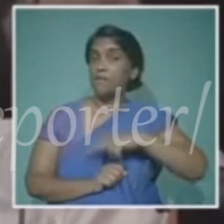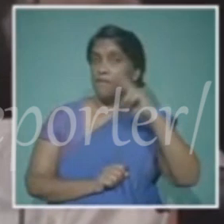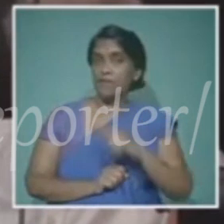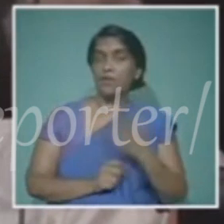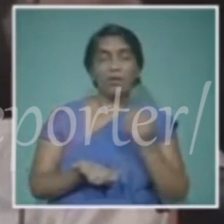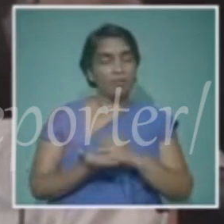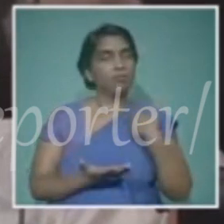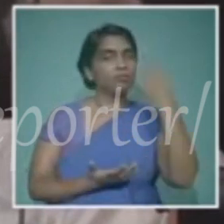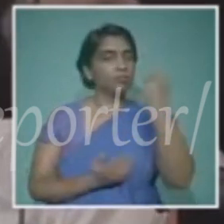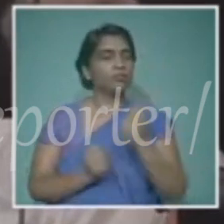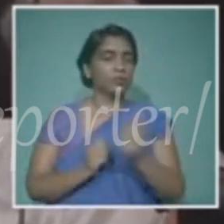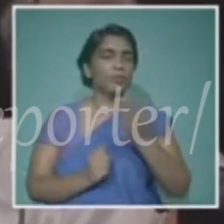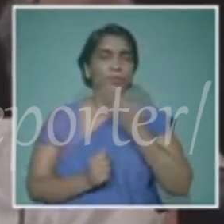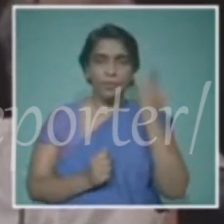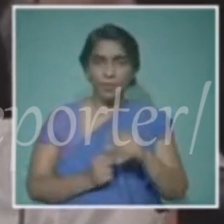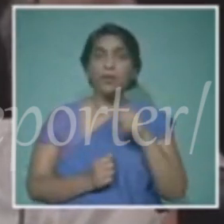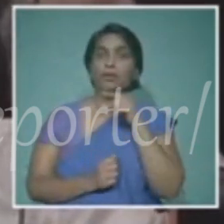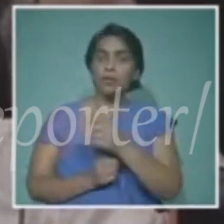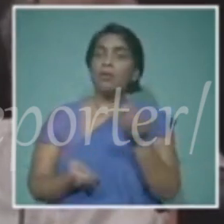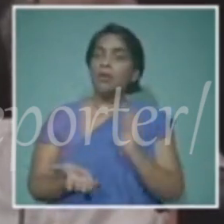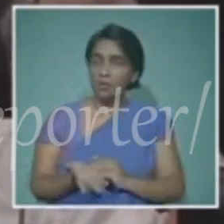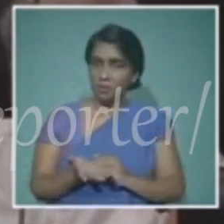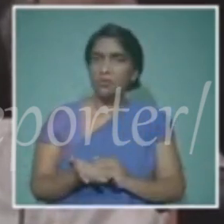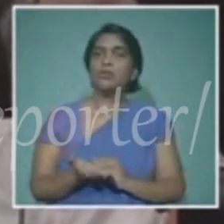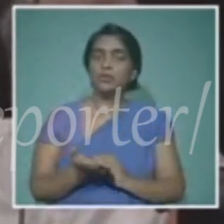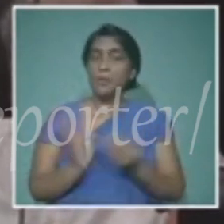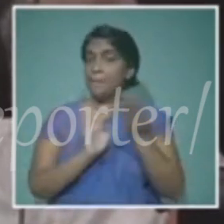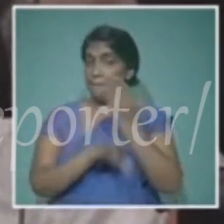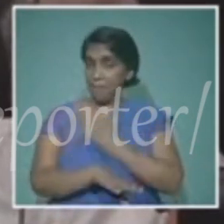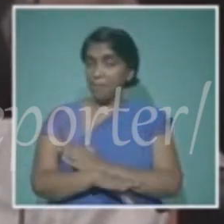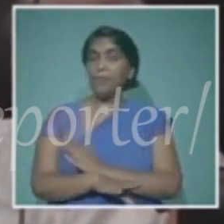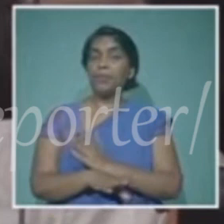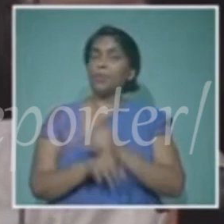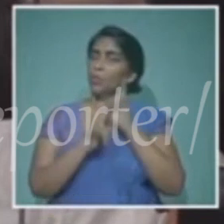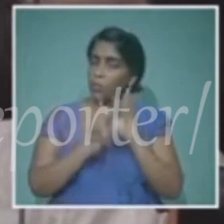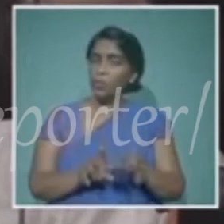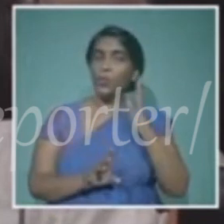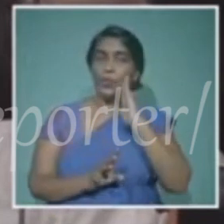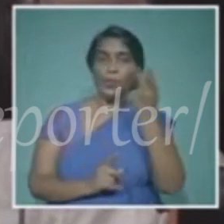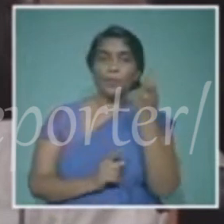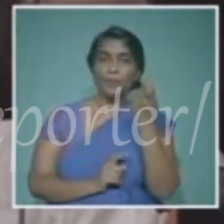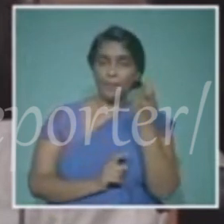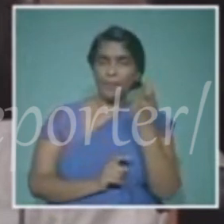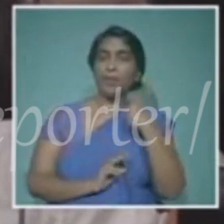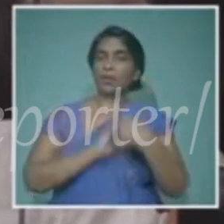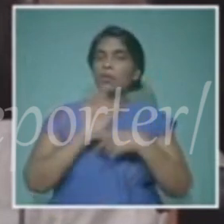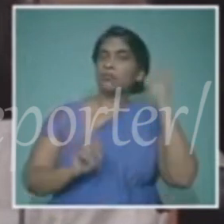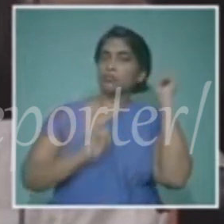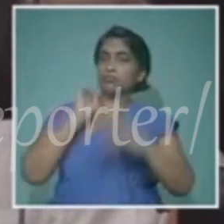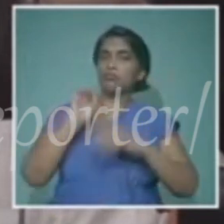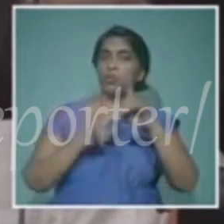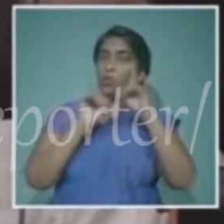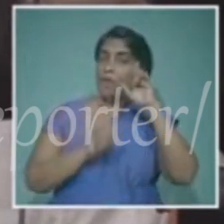යළි දිනා ගැනීමට අපට හැකි වෙනවා. ඔවුන් නැවතත් පෙර පරිදිම විදේශ විනිමය ලංකාවට එවන්නේ